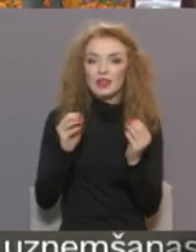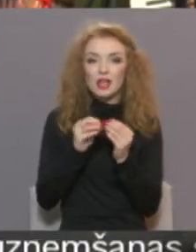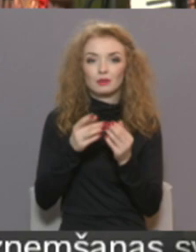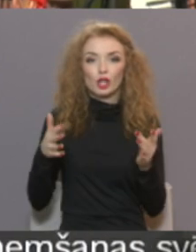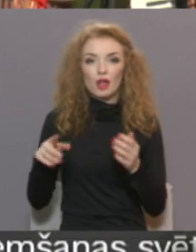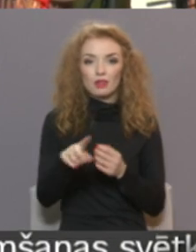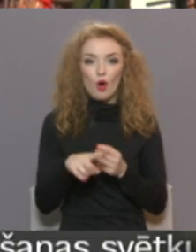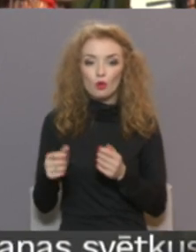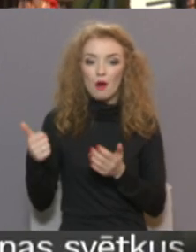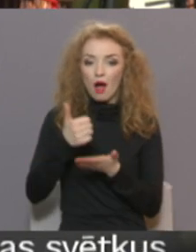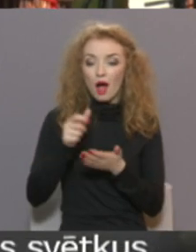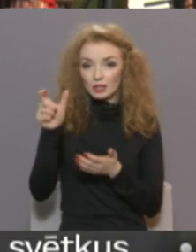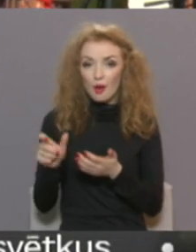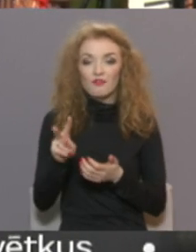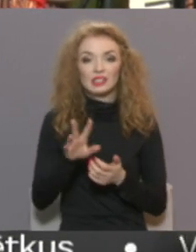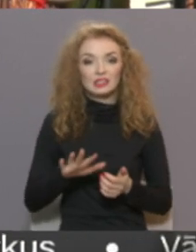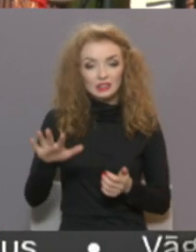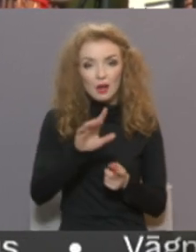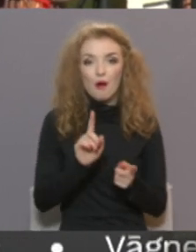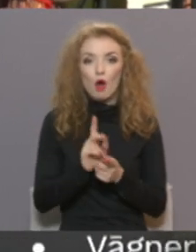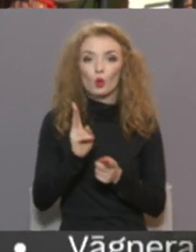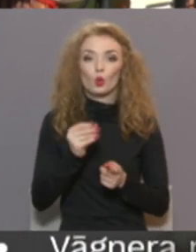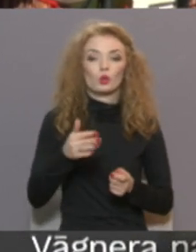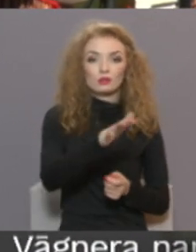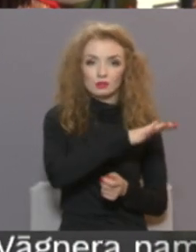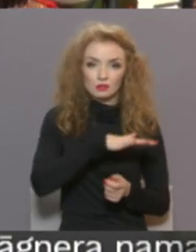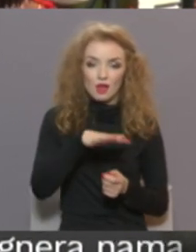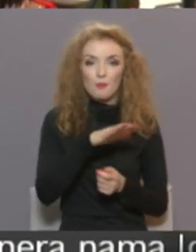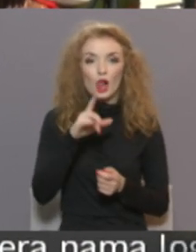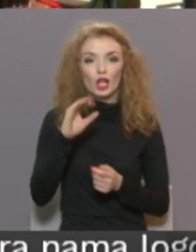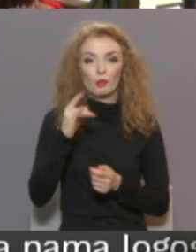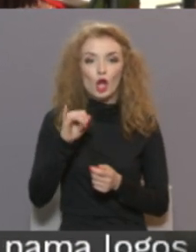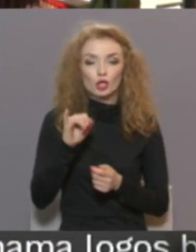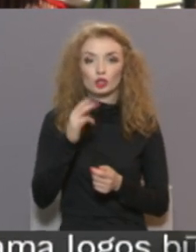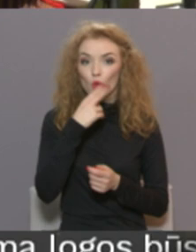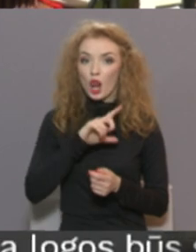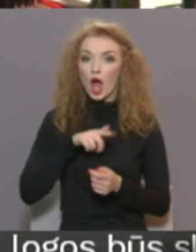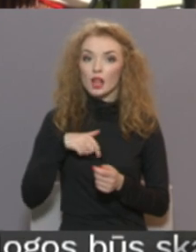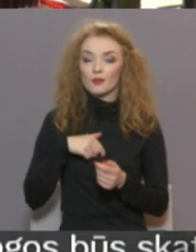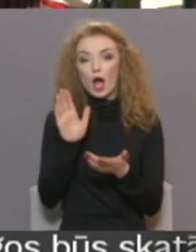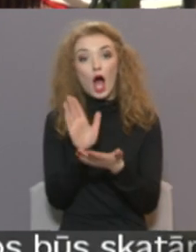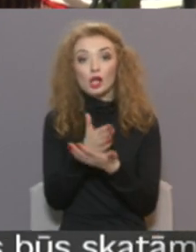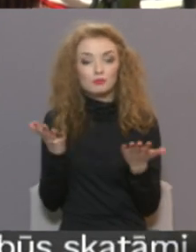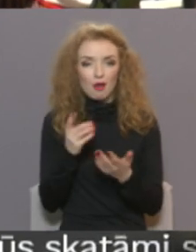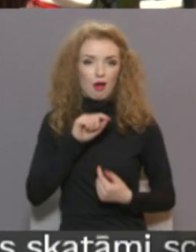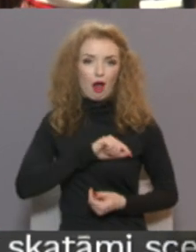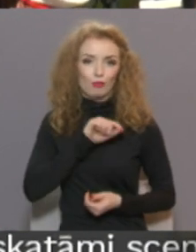pārstāvi, tostarp arī Vidzemes un Kurzemes lībiešu ansambļi, kas mēja lībieši, no latviešiem viņus atšķirot raksturs.